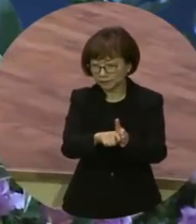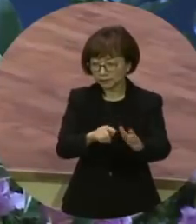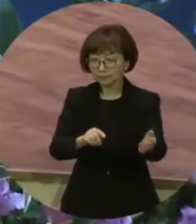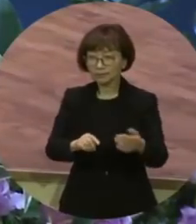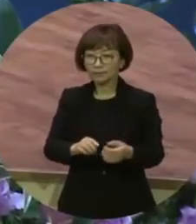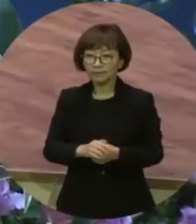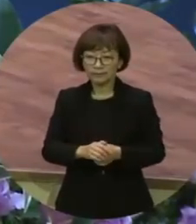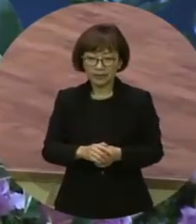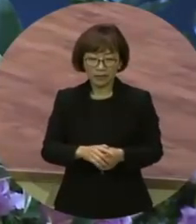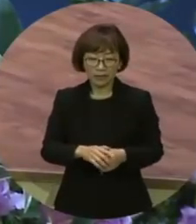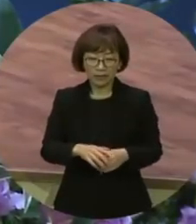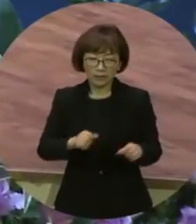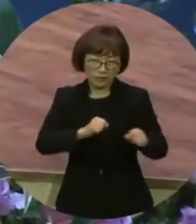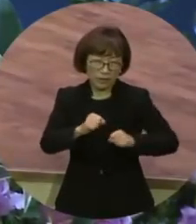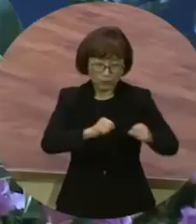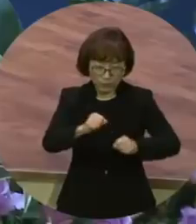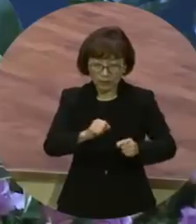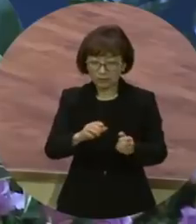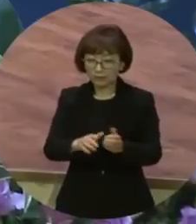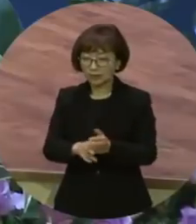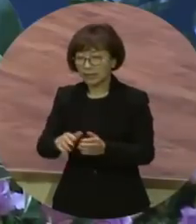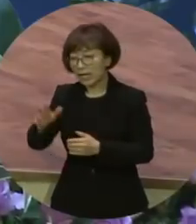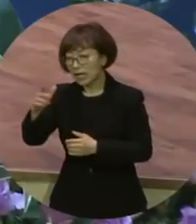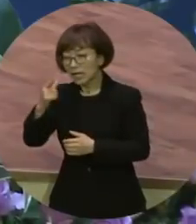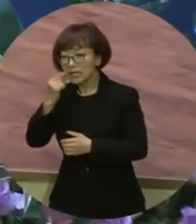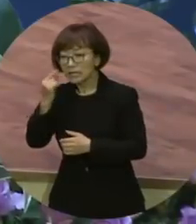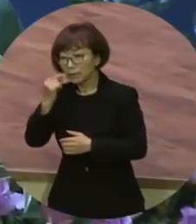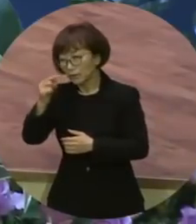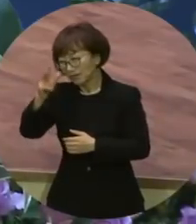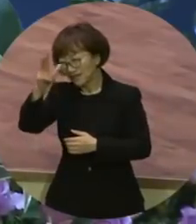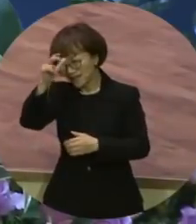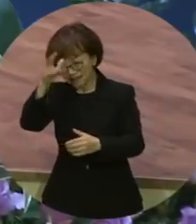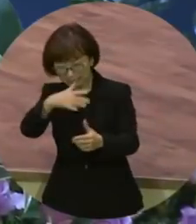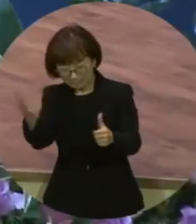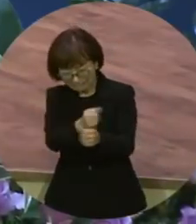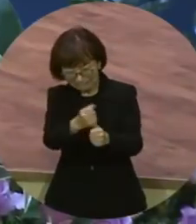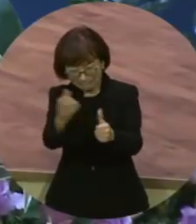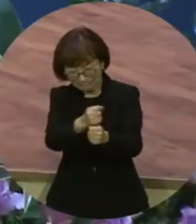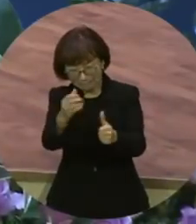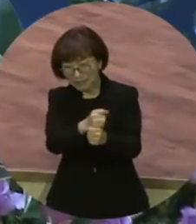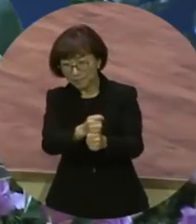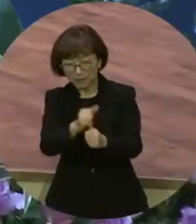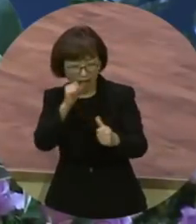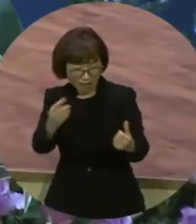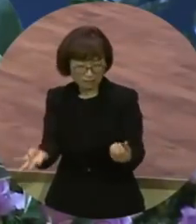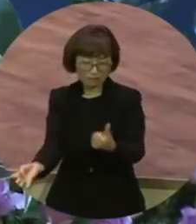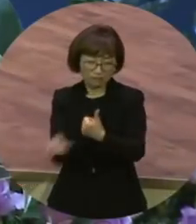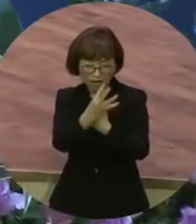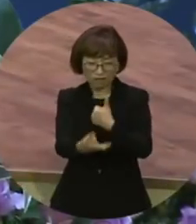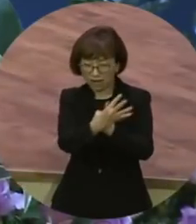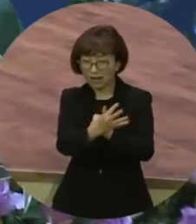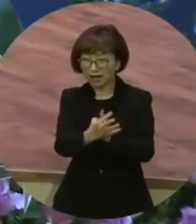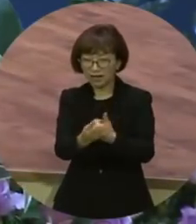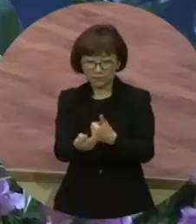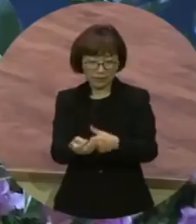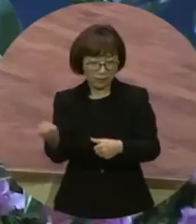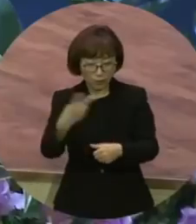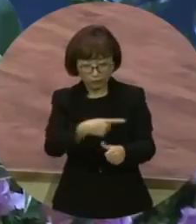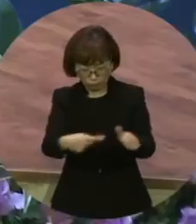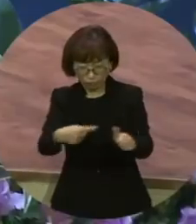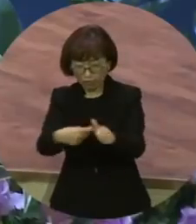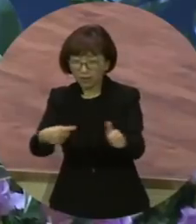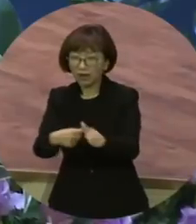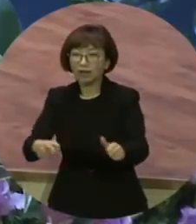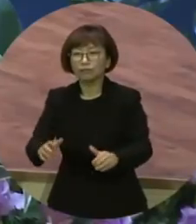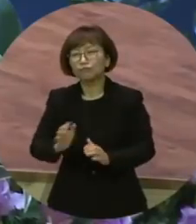검거하고 옥중에서 죽기도 했던 그런 사건이었습니다. 당시 일본은 한글만 못쓰게